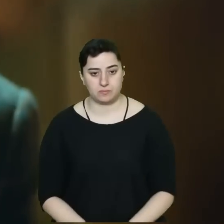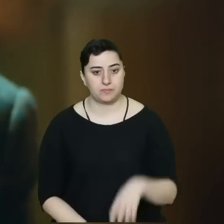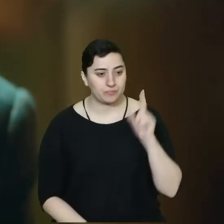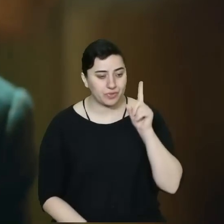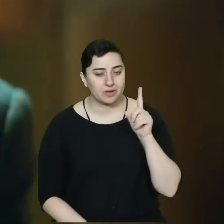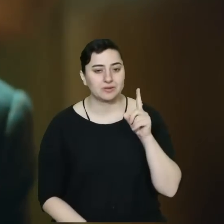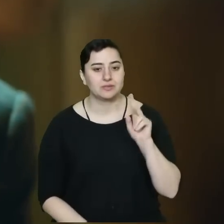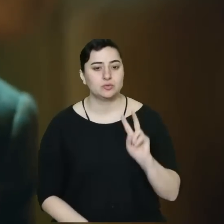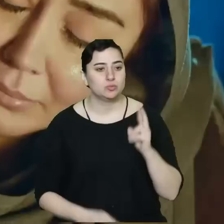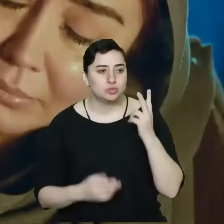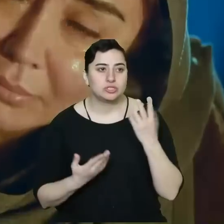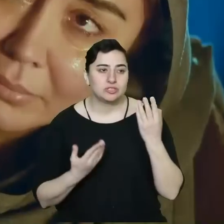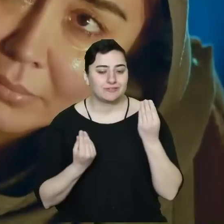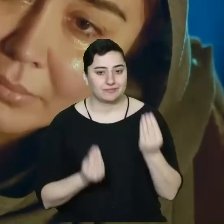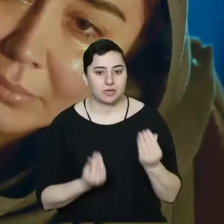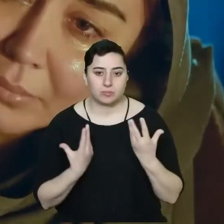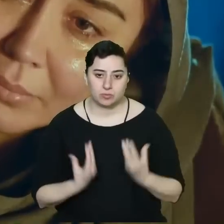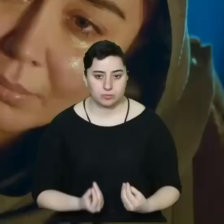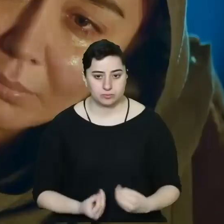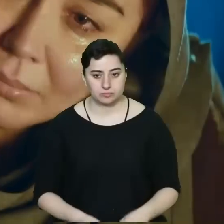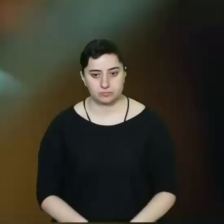Allah size böyle bir müjdeyi layık görmüş.